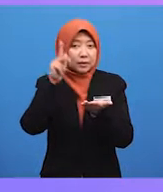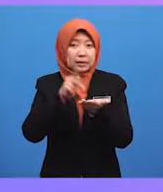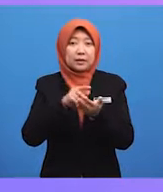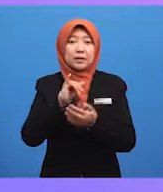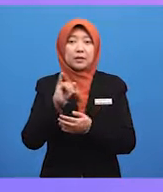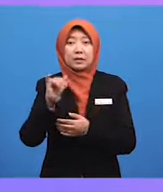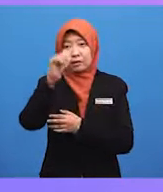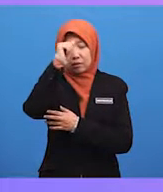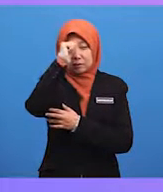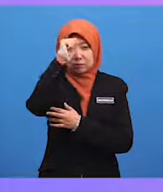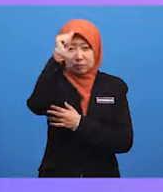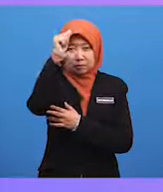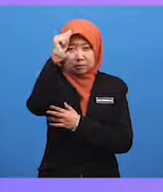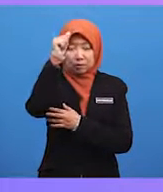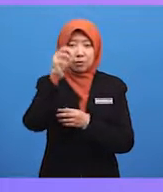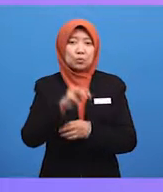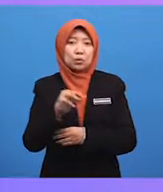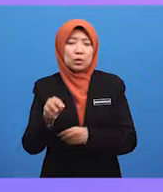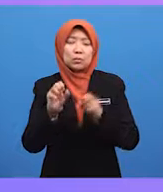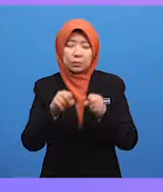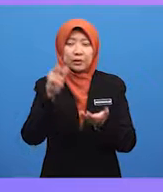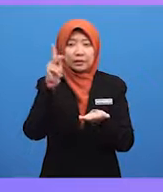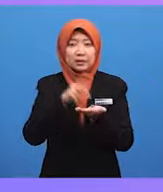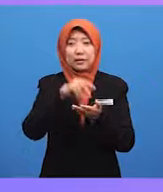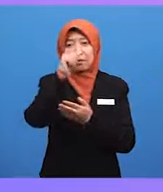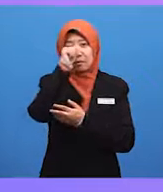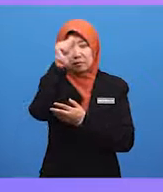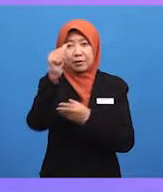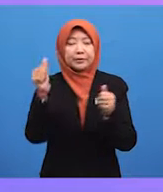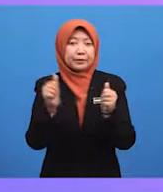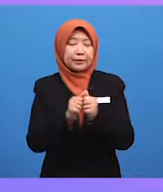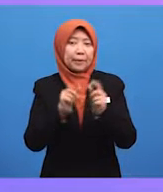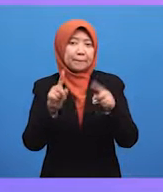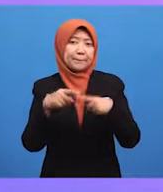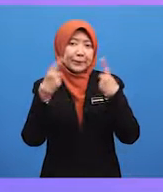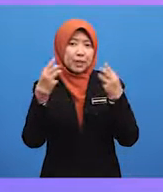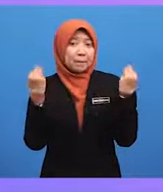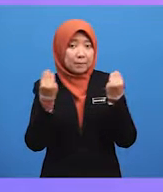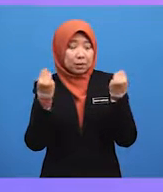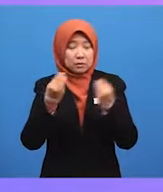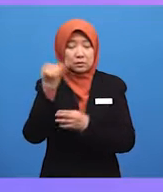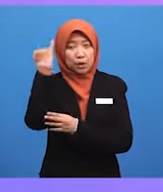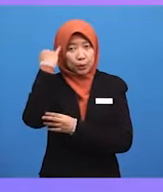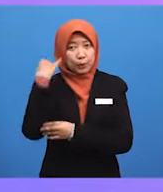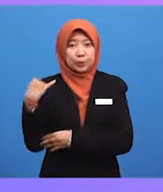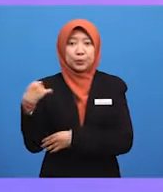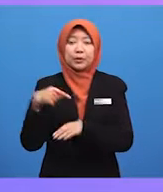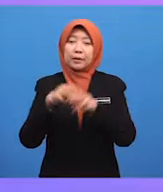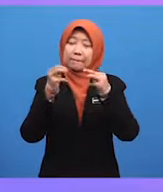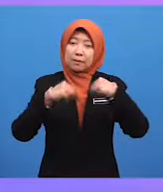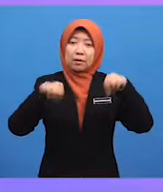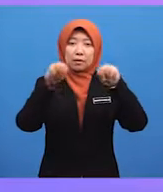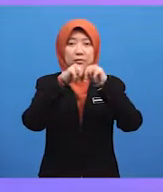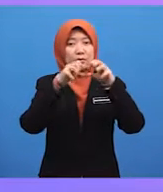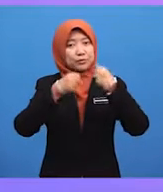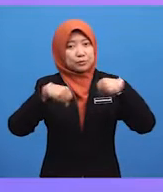Allah. Murid-murid boleh mengenali Allah dengan menghadiri majlis-majlis ilmu di masjid,